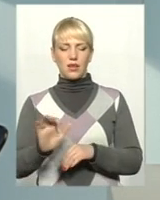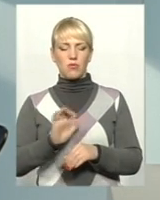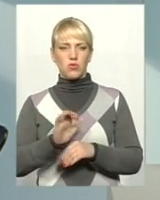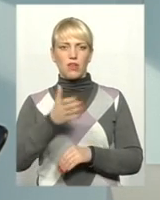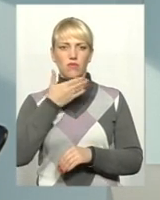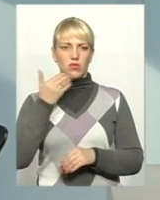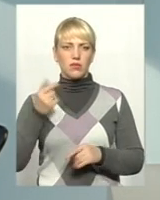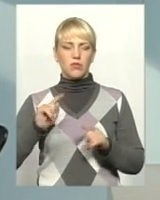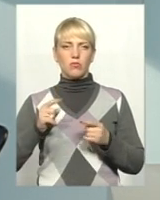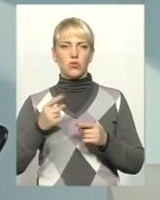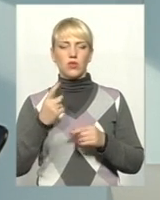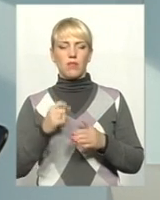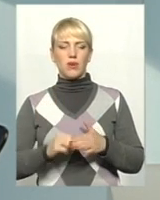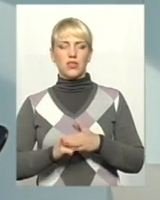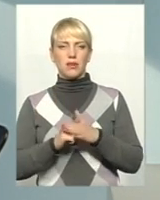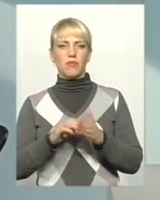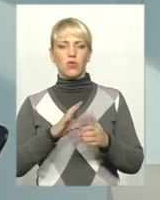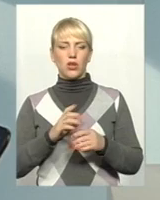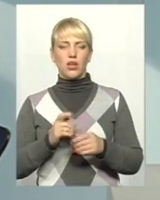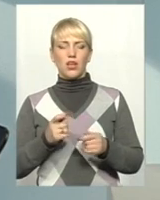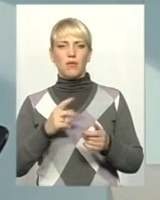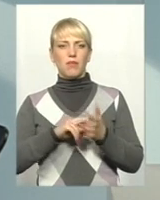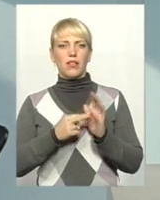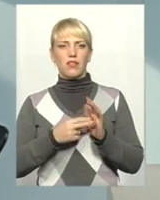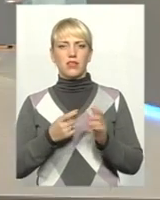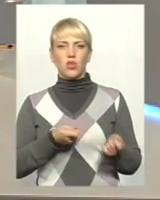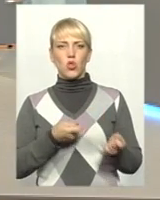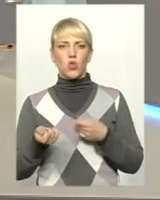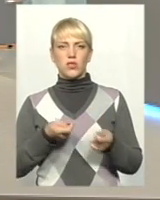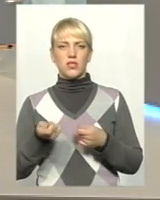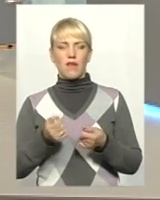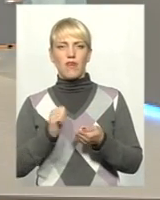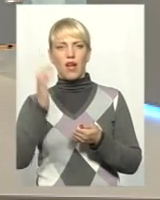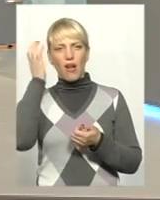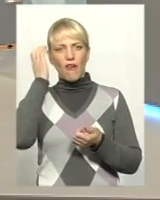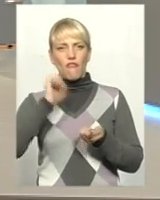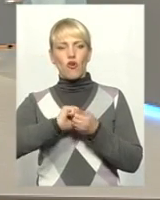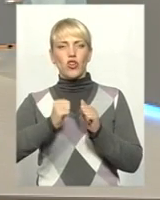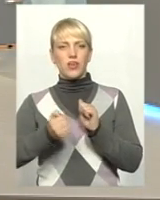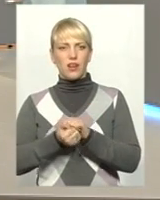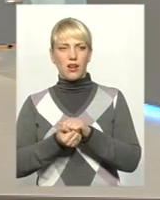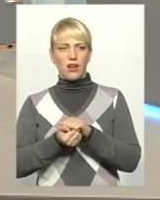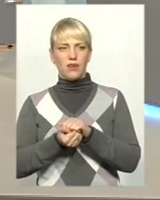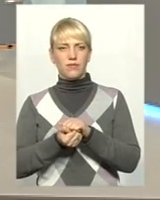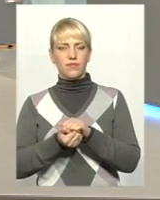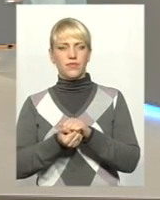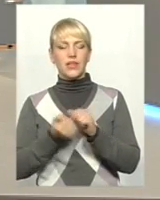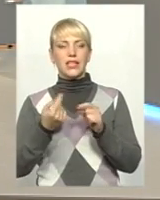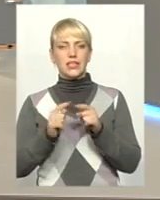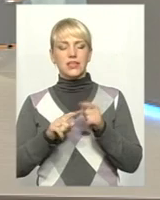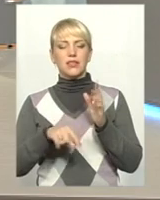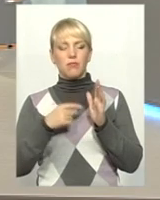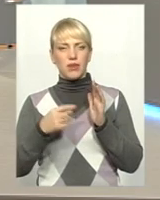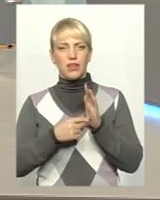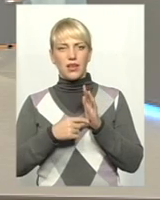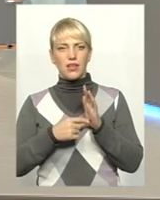що на першому плані стояла доставка вугілля в зв'язку з цим. Ну, це вже питання такі. Я не кажу, що вони не